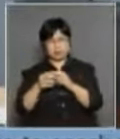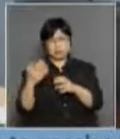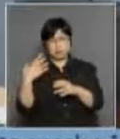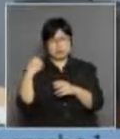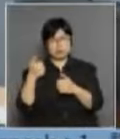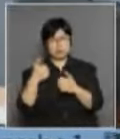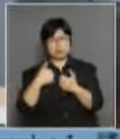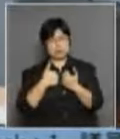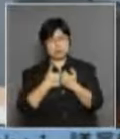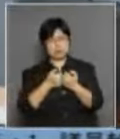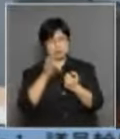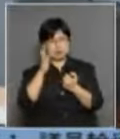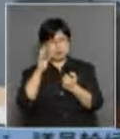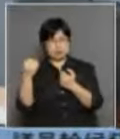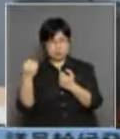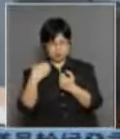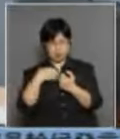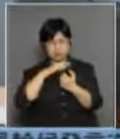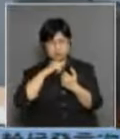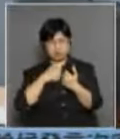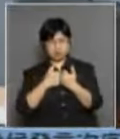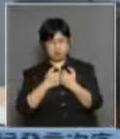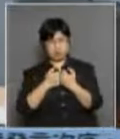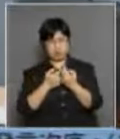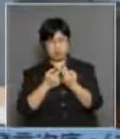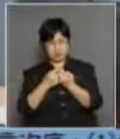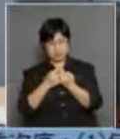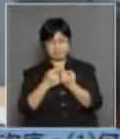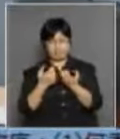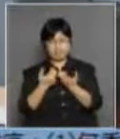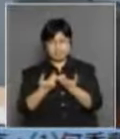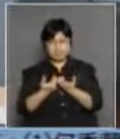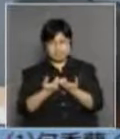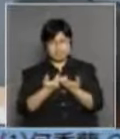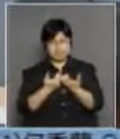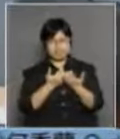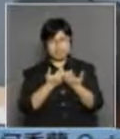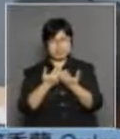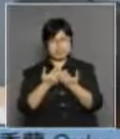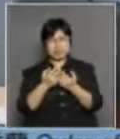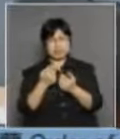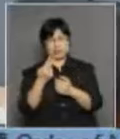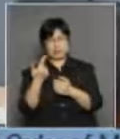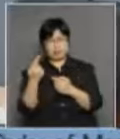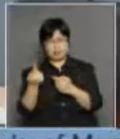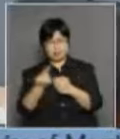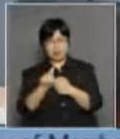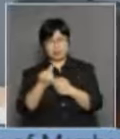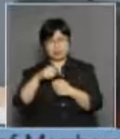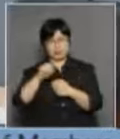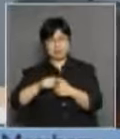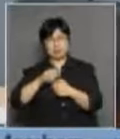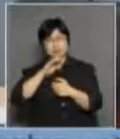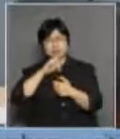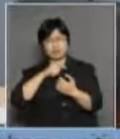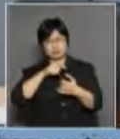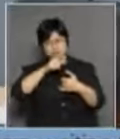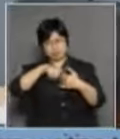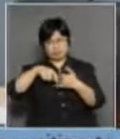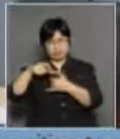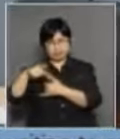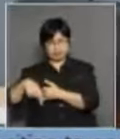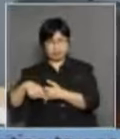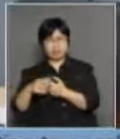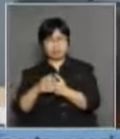婦跟我說，如果夫婦合兩人合計限制是281,000元，但如果單人計算就